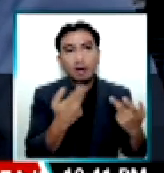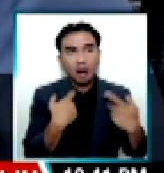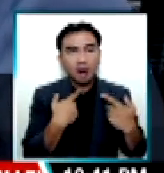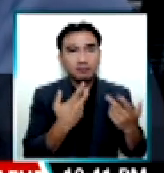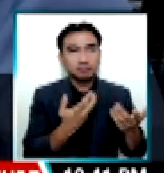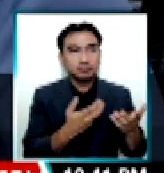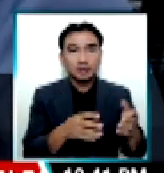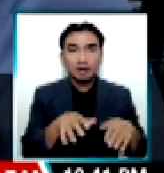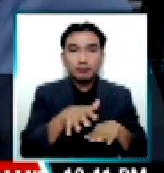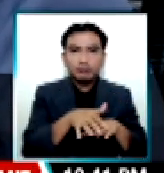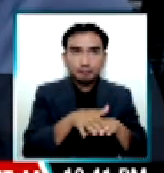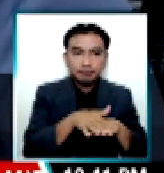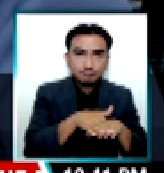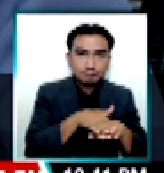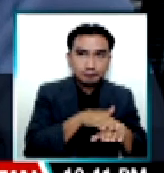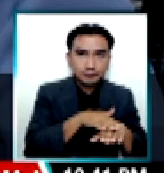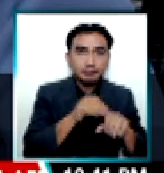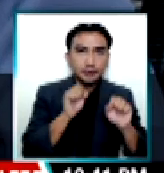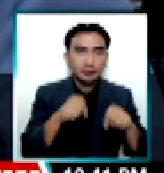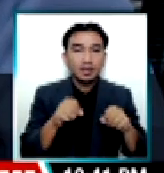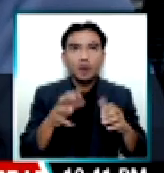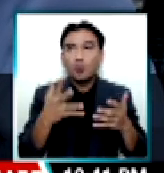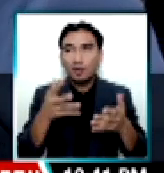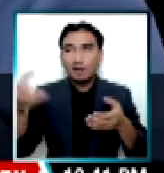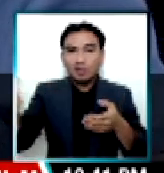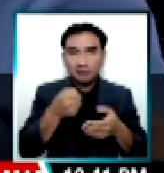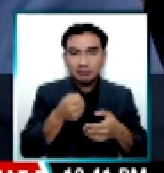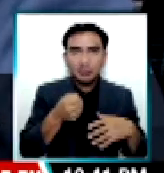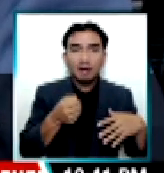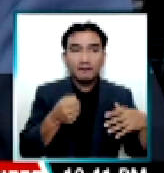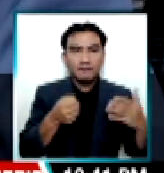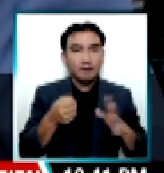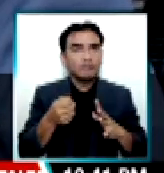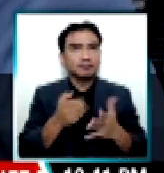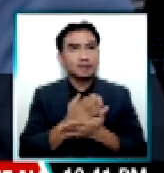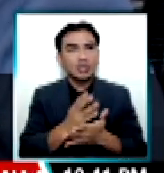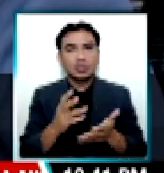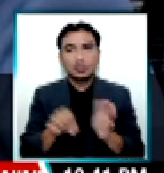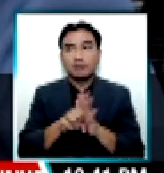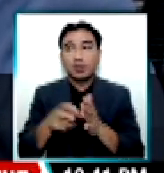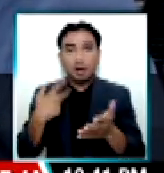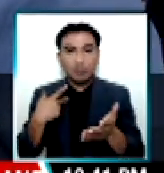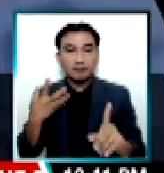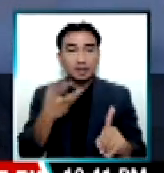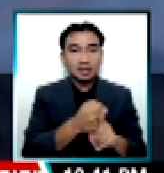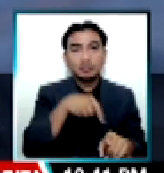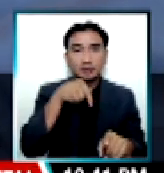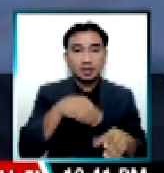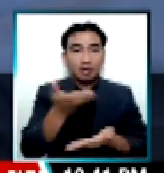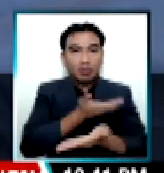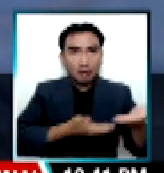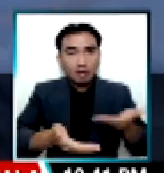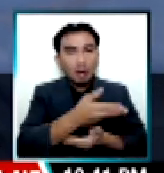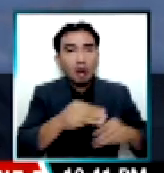no? Ma-identify of if no name is floated, may effect na yan, let's say, sa stock market. Hindi katulad doon